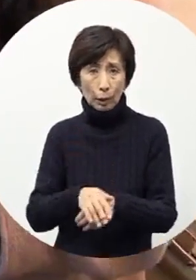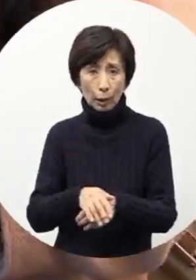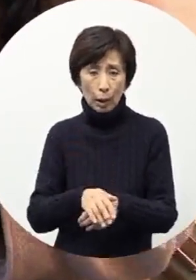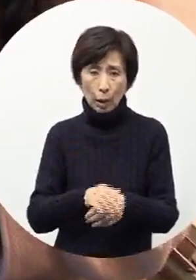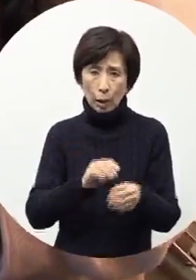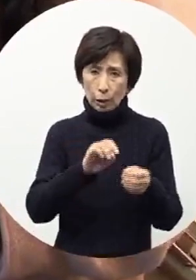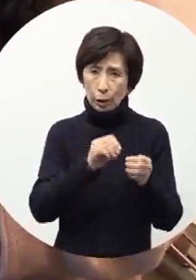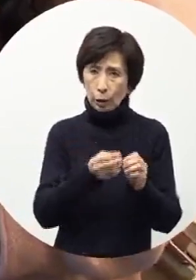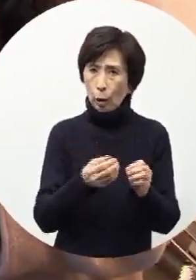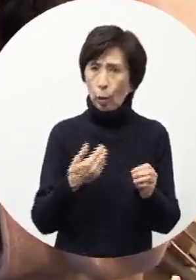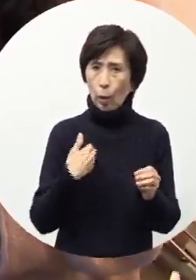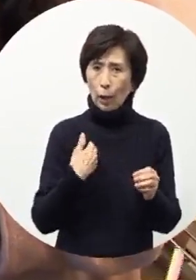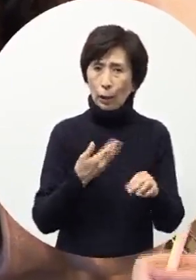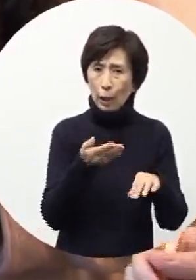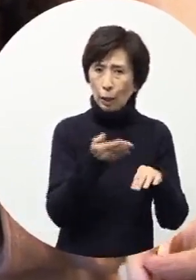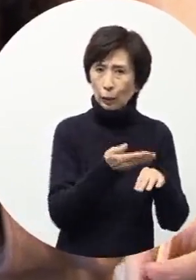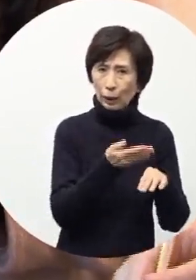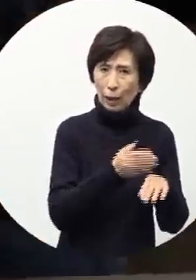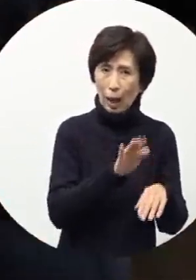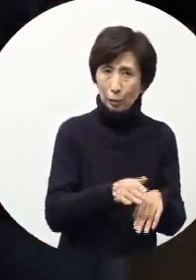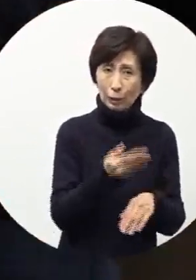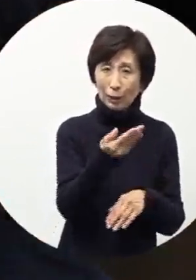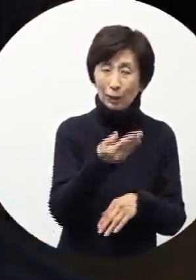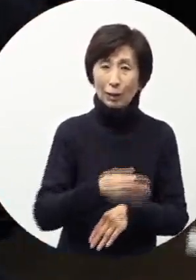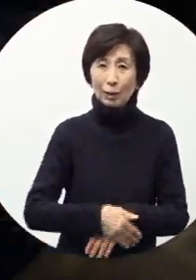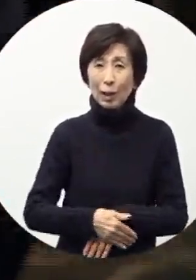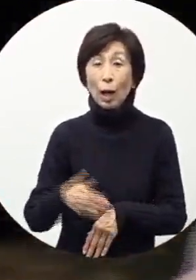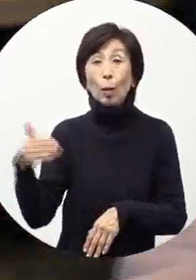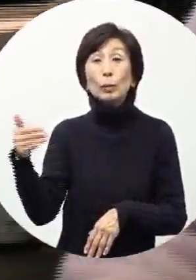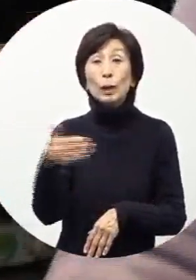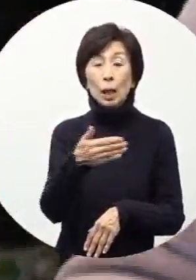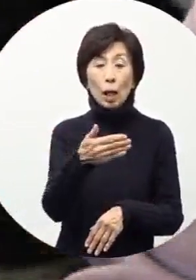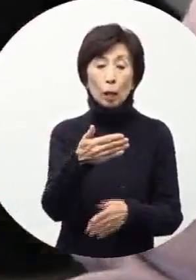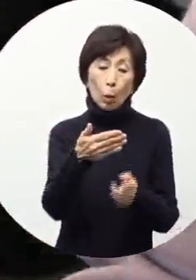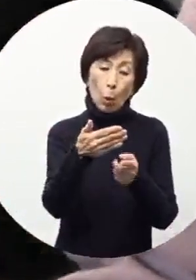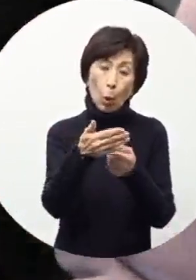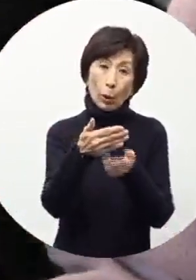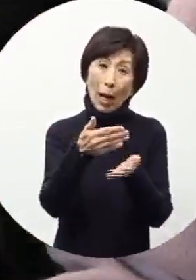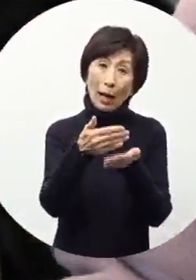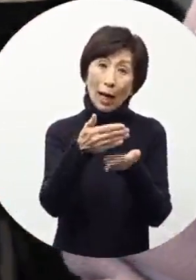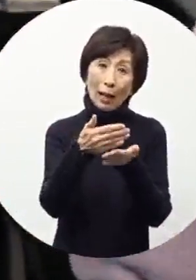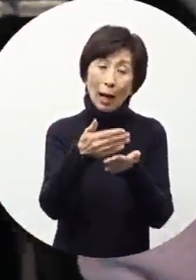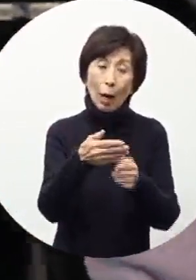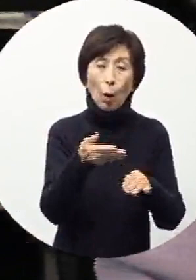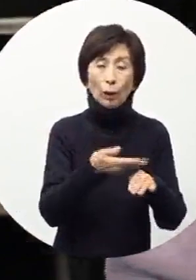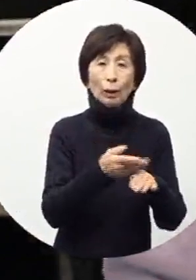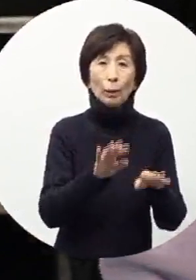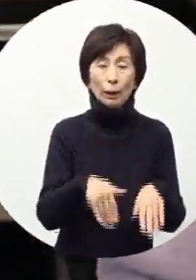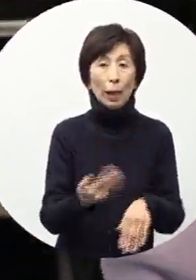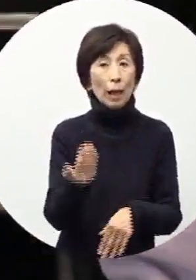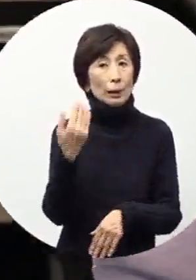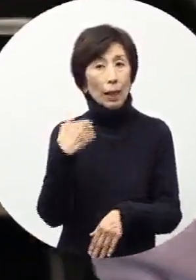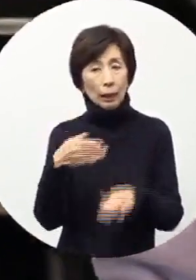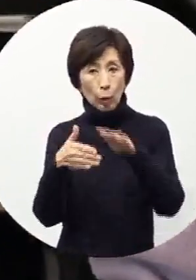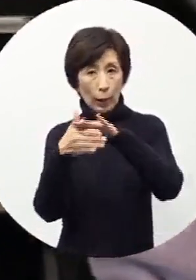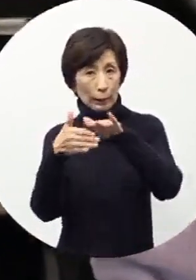をこう分からなく切ることもできるんですね。 お腹側の方を切ったんです。さっきは背中側の方だった。